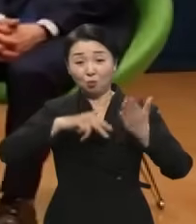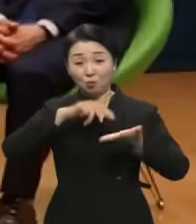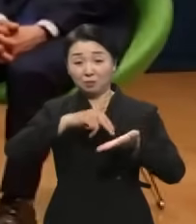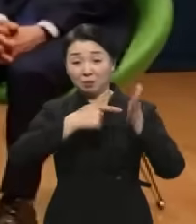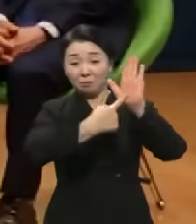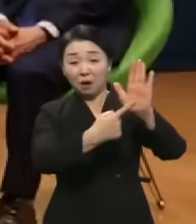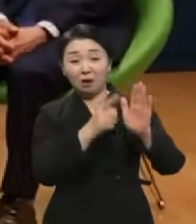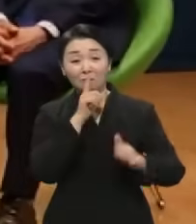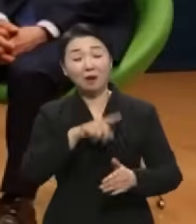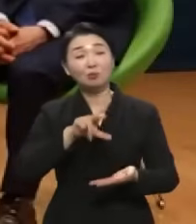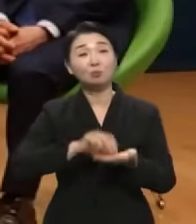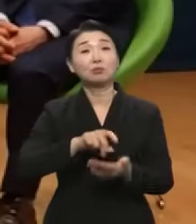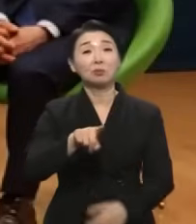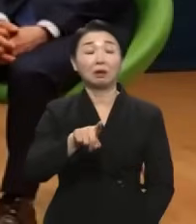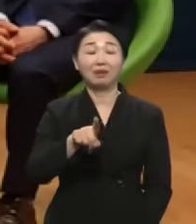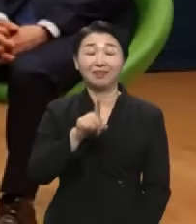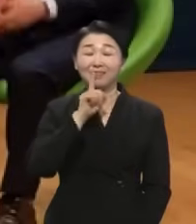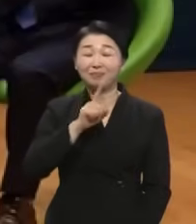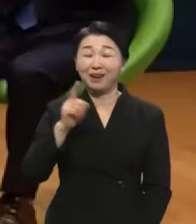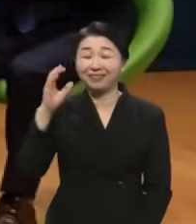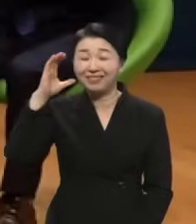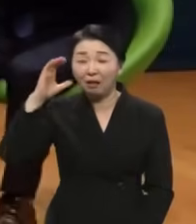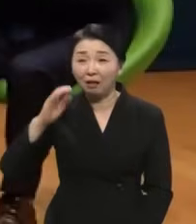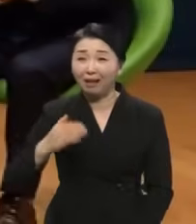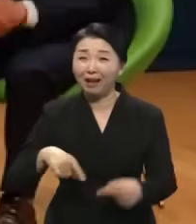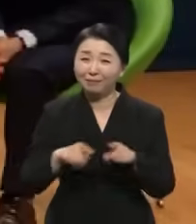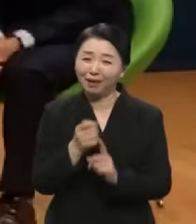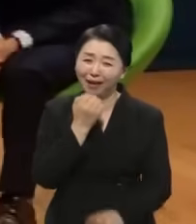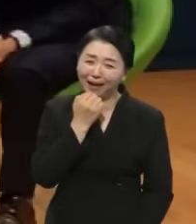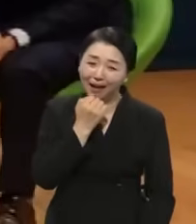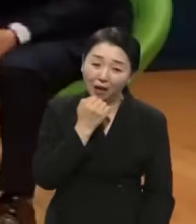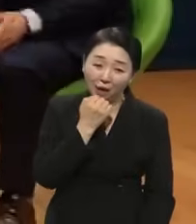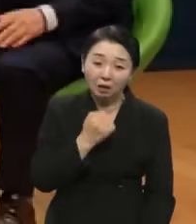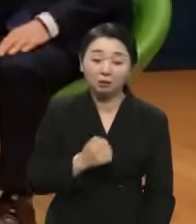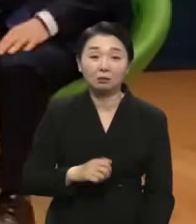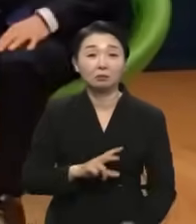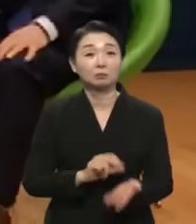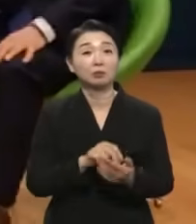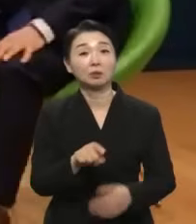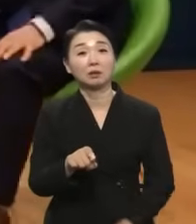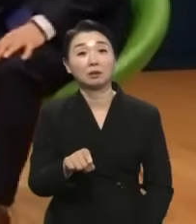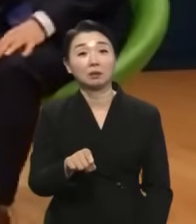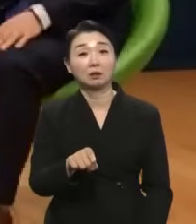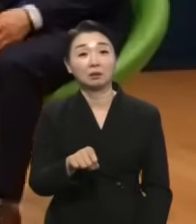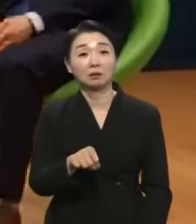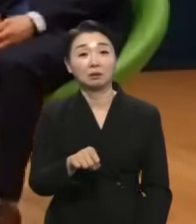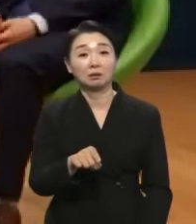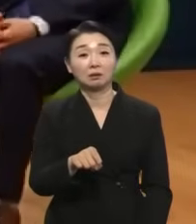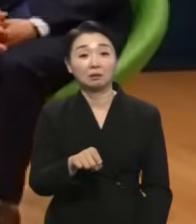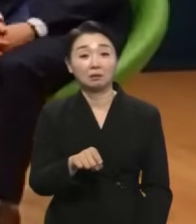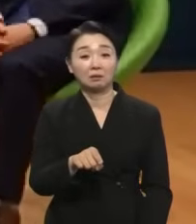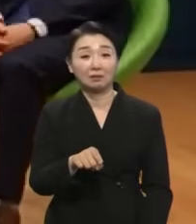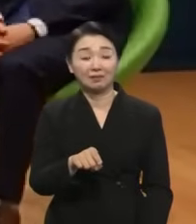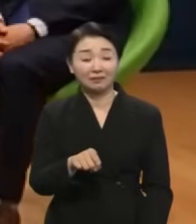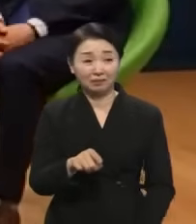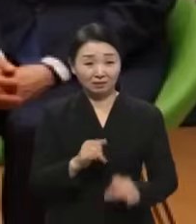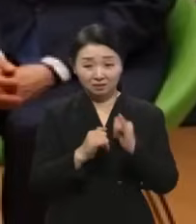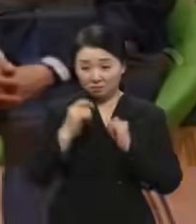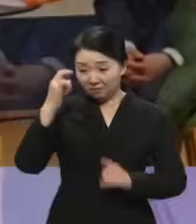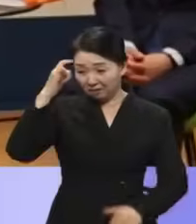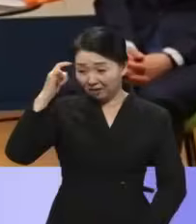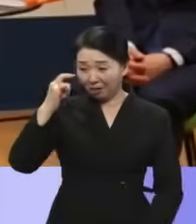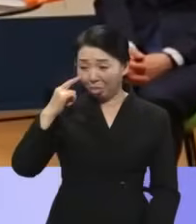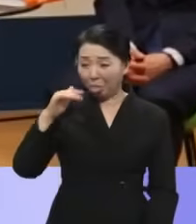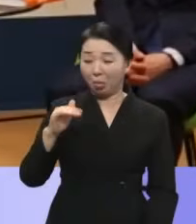하는 것도 문제고 그 얘기를 듣고 재밌다고 같이 히덕 거린 것도 문제인 겁니다 저 정도 인식 수준이고 저 정도